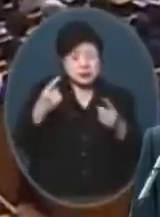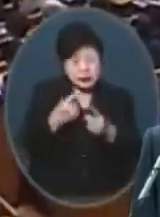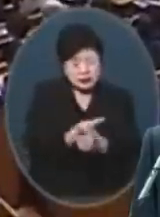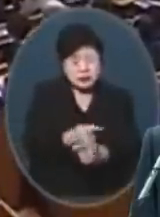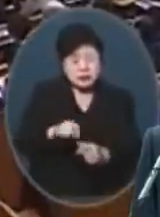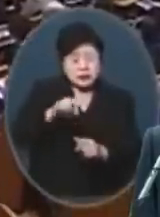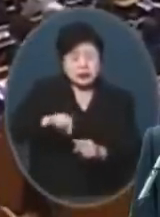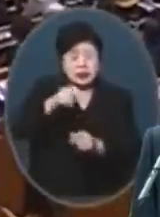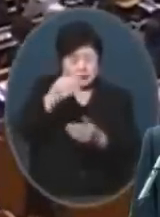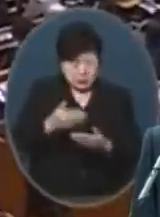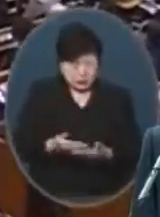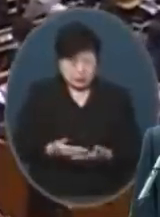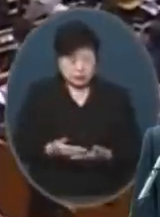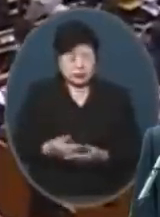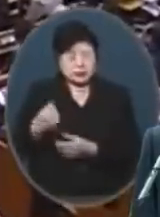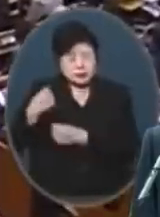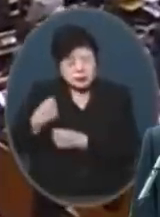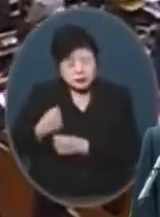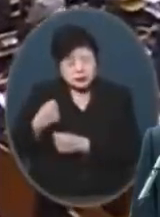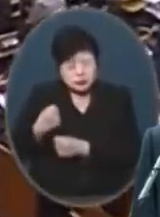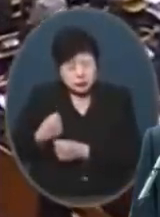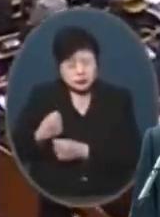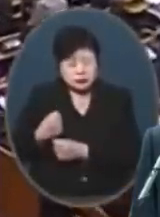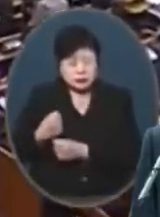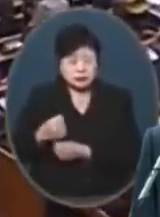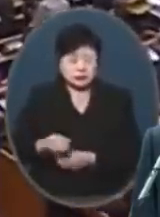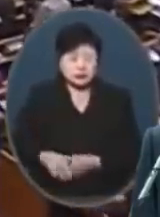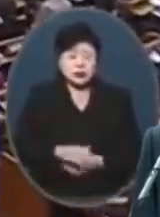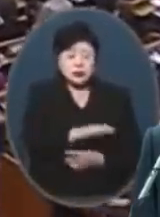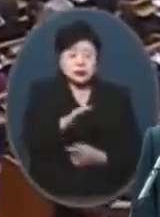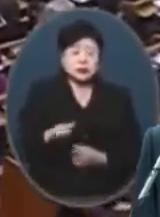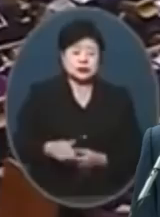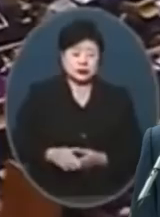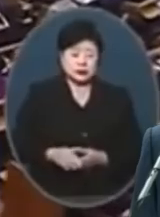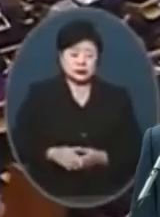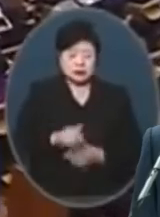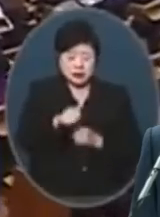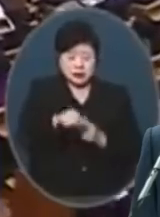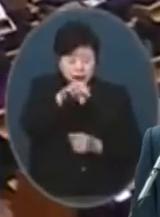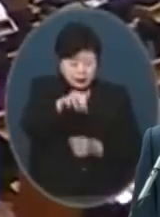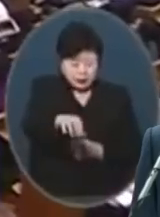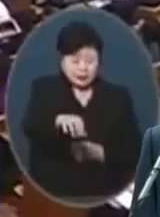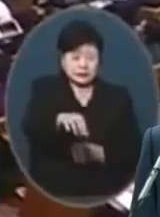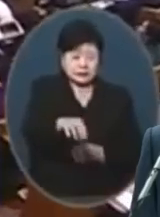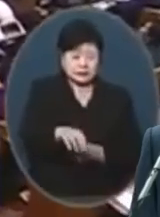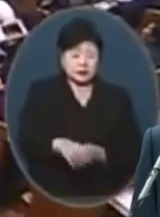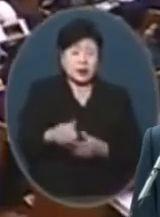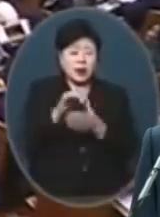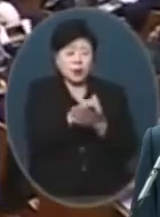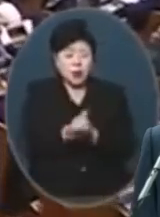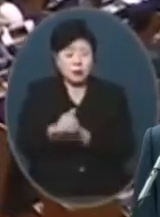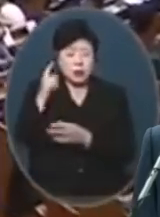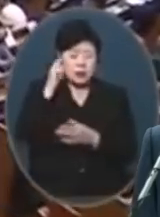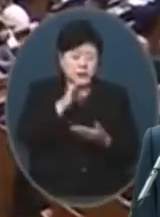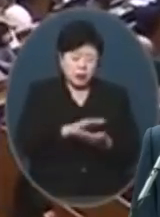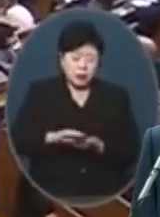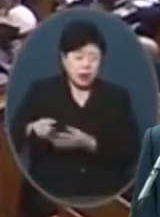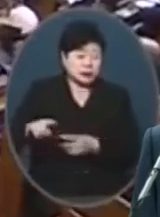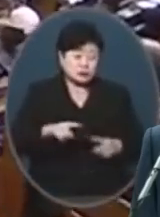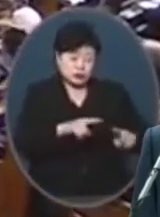그 징계를 주님이 대신 짊어지고 우리가 하나님 앞에 화목하고 평화를 누리게